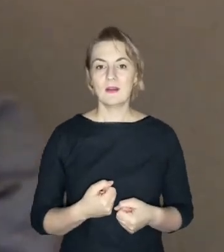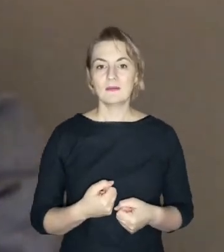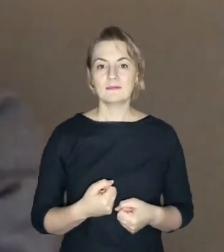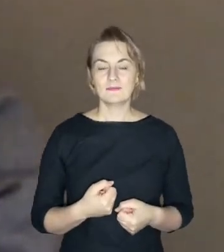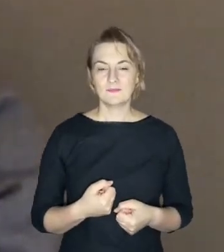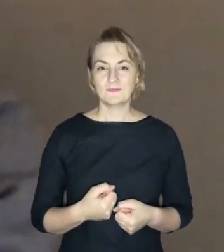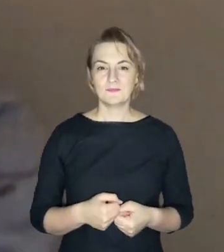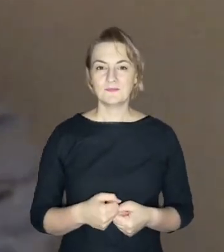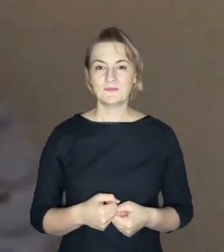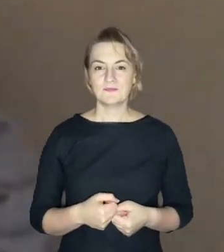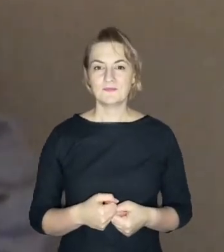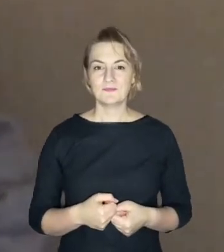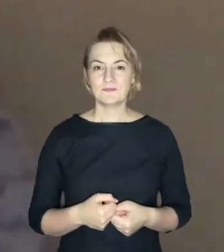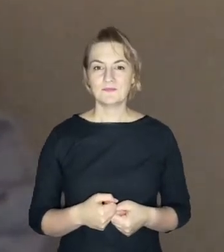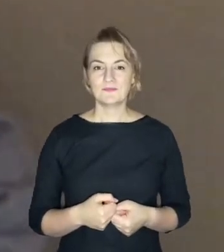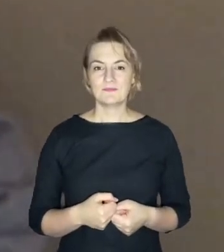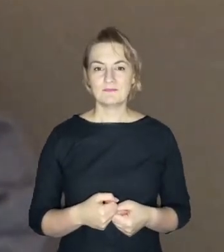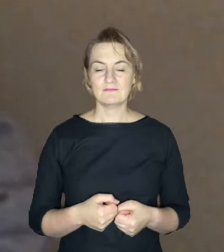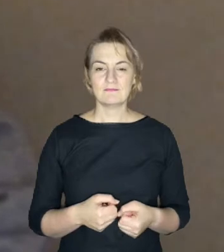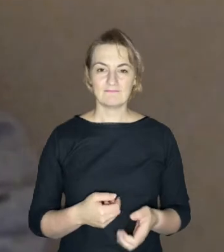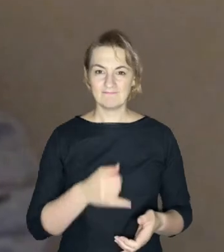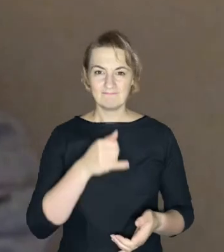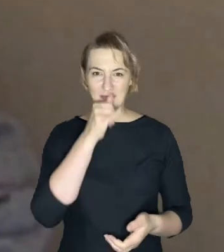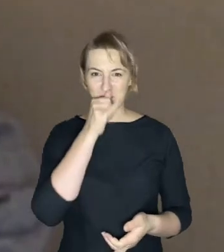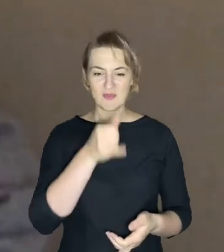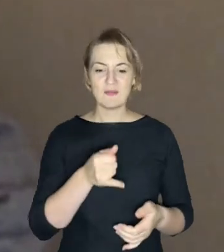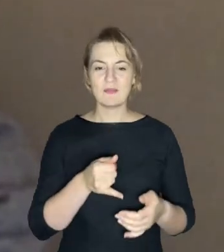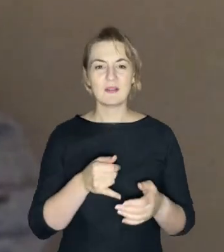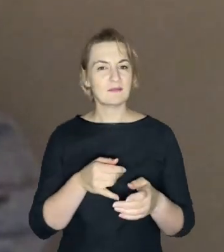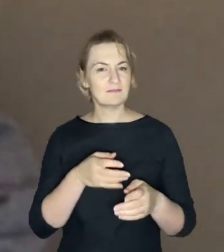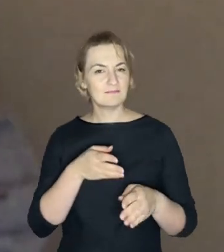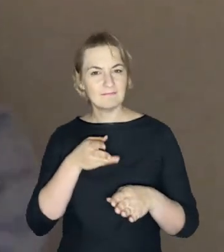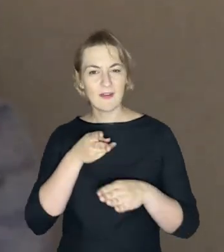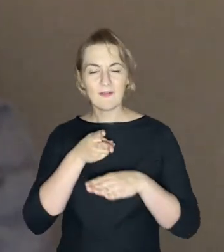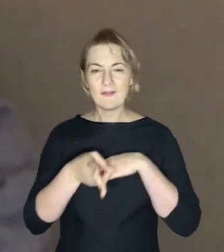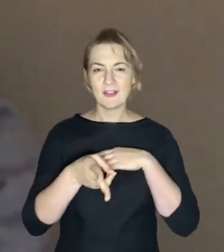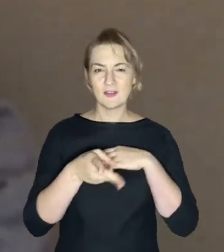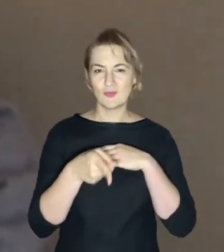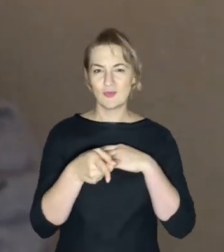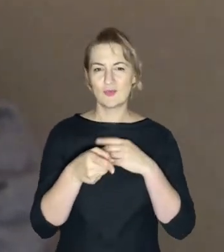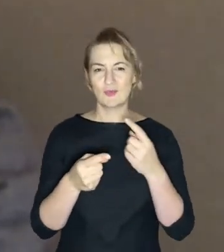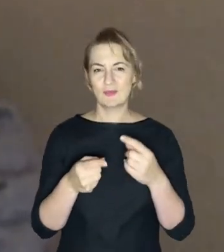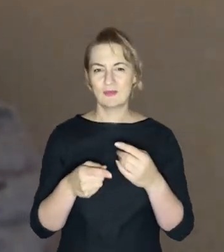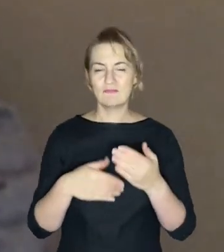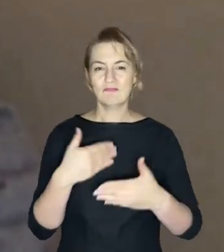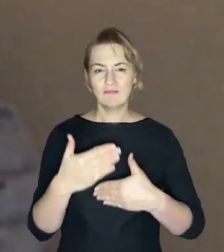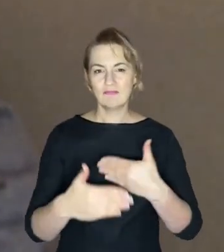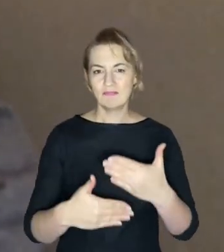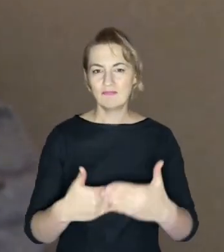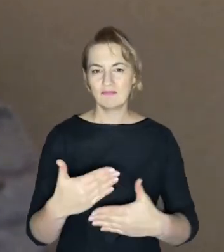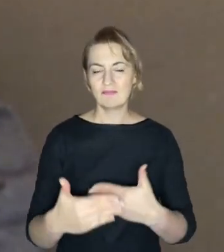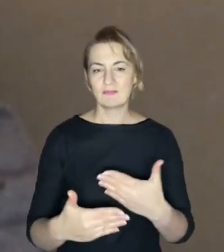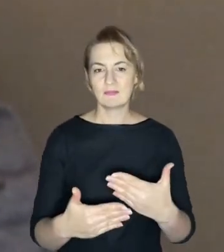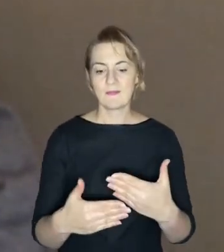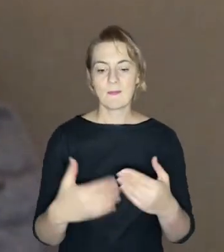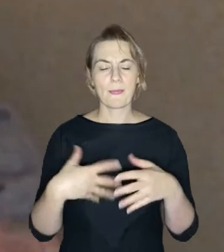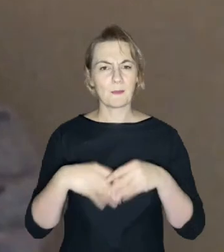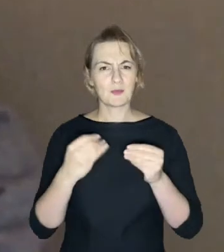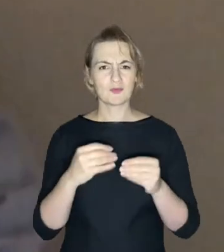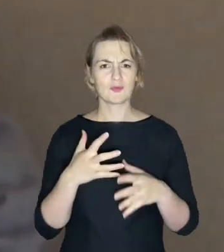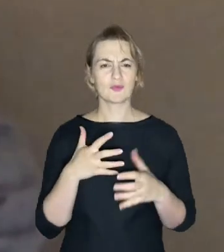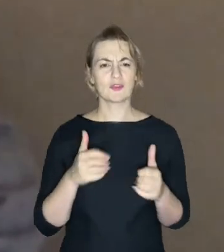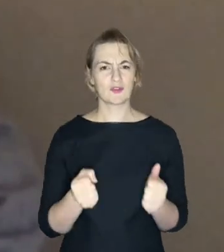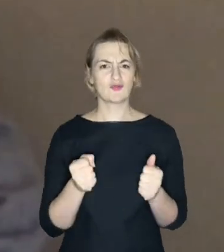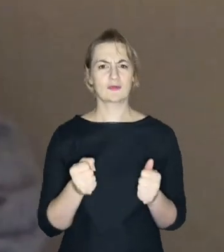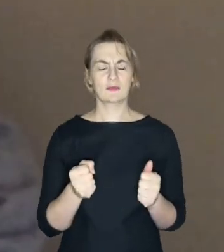to w ogóle nie możemy wejść w ten proces. Trzeba na samym początku się zatrzymać i